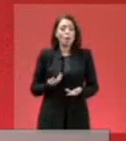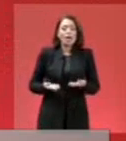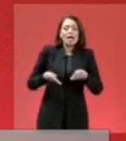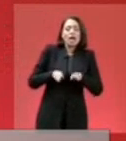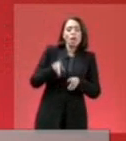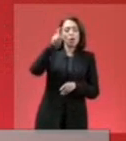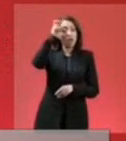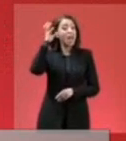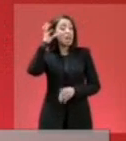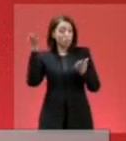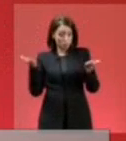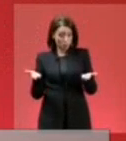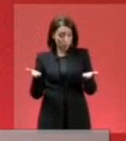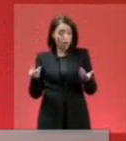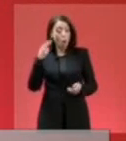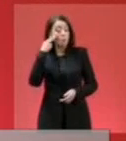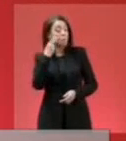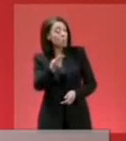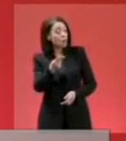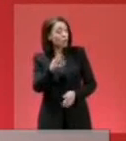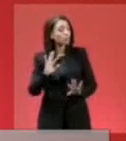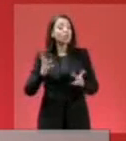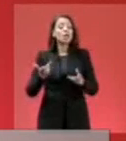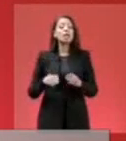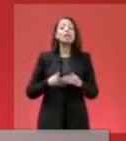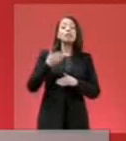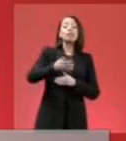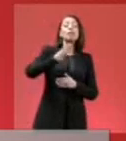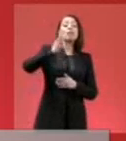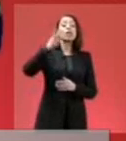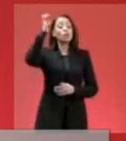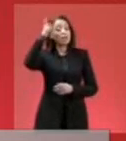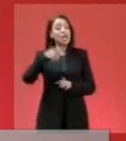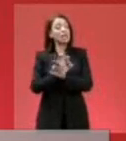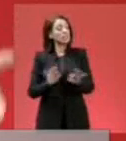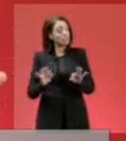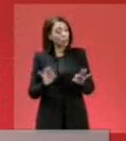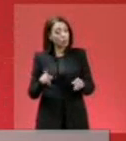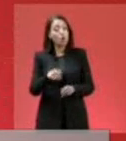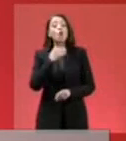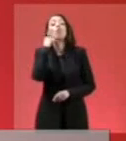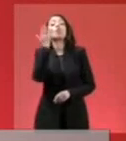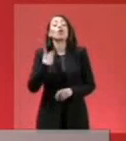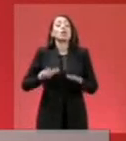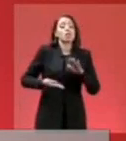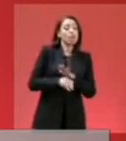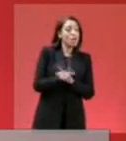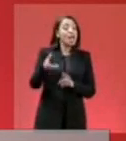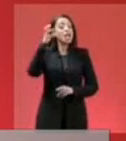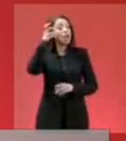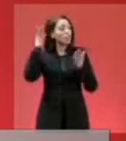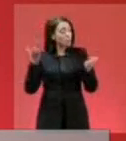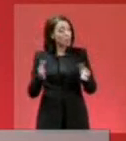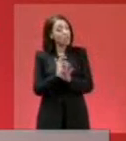μνημόνιο. Να θυμηθεί τις προβλέψεις για το τέταρτο μνημόνιο και τη βεβαιότητα ότι είναι εδώ το τέταρτο μνημόνιο. Να θυμηθεί κανείς